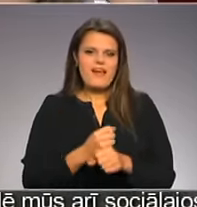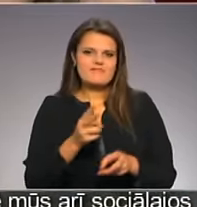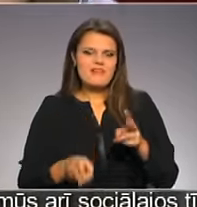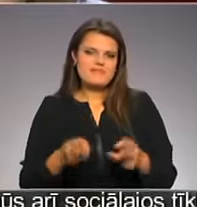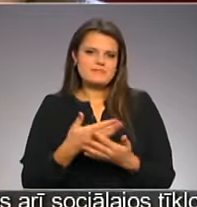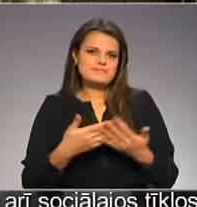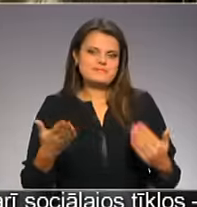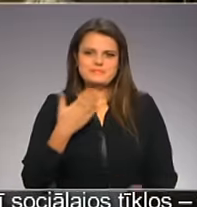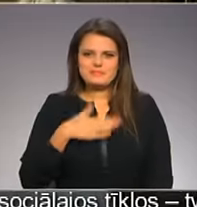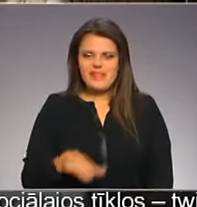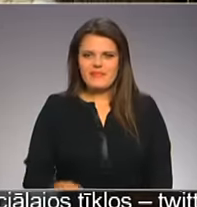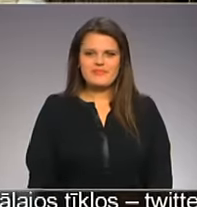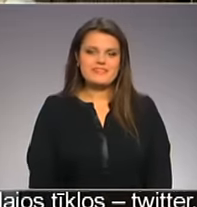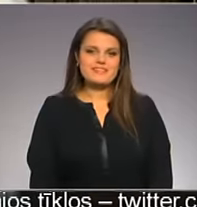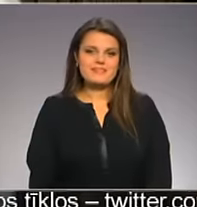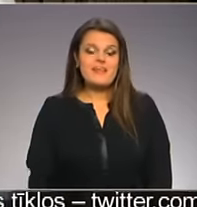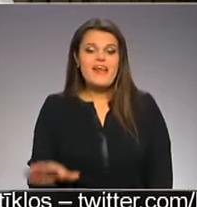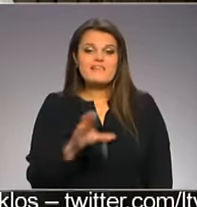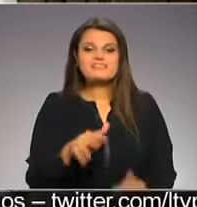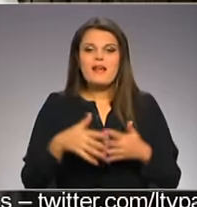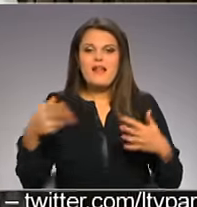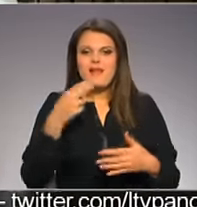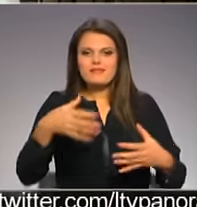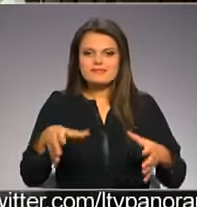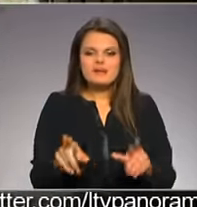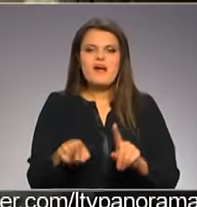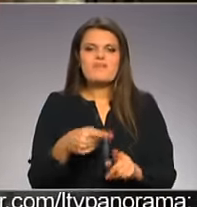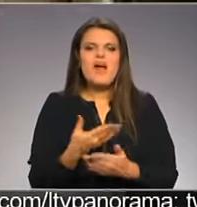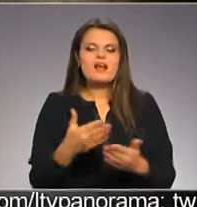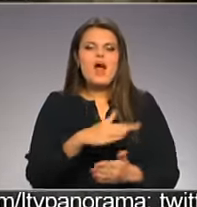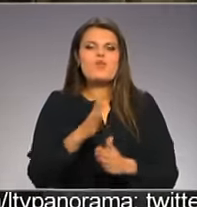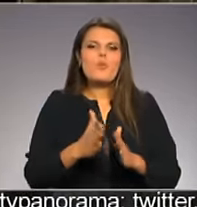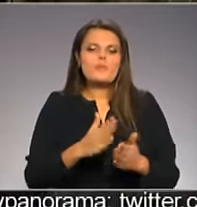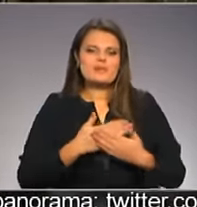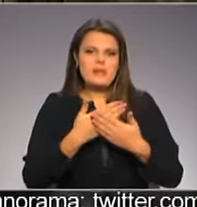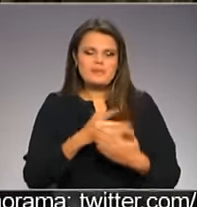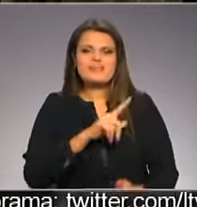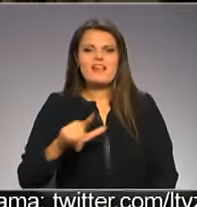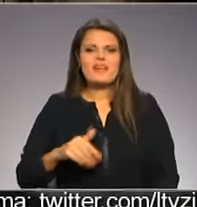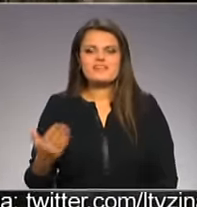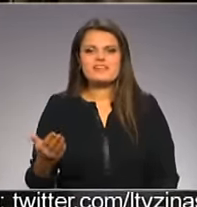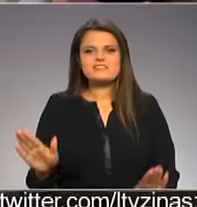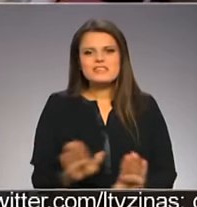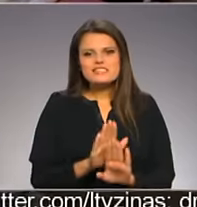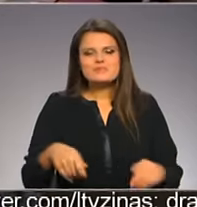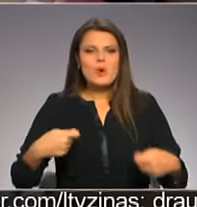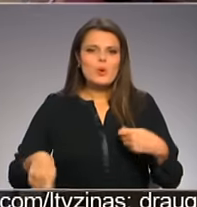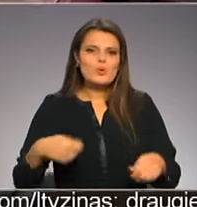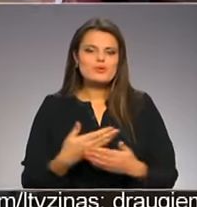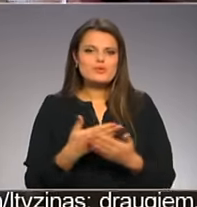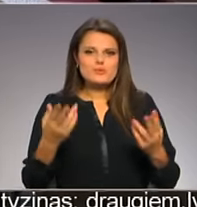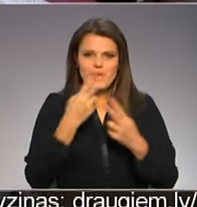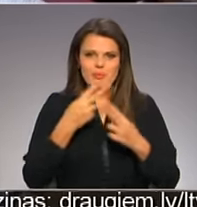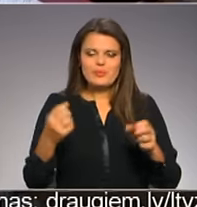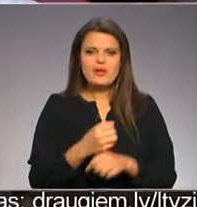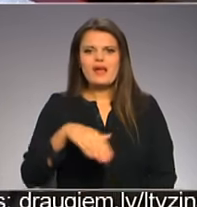viskaut kādu veidu. Visai lielajai saimei ir vēl kāda kopīga mīlestība. Latviskās dziesmas un rotaļas, kurai pievēršušies